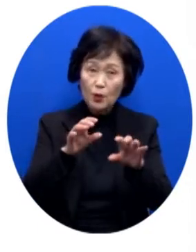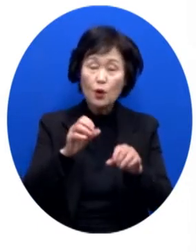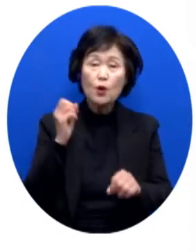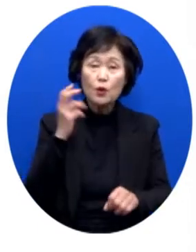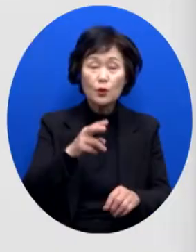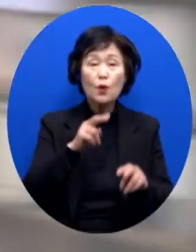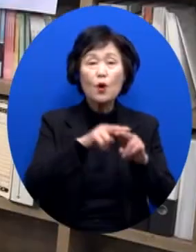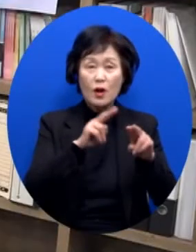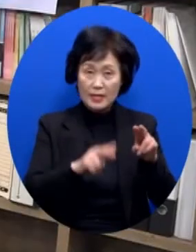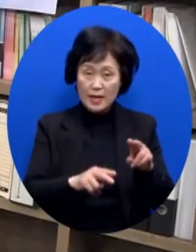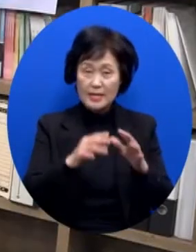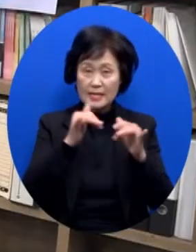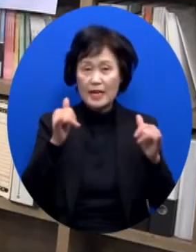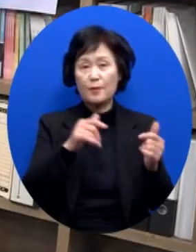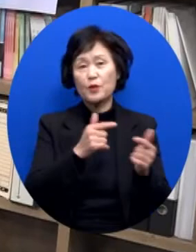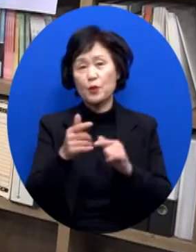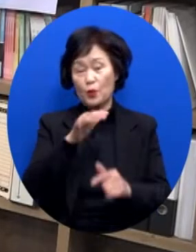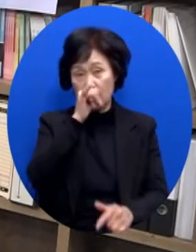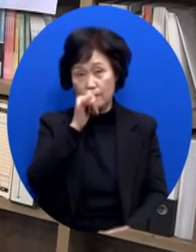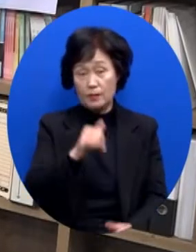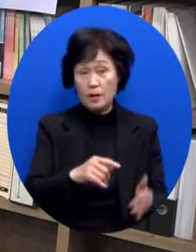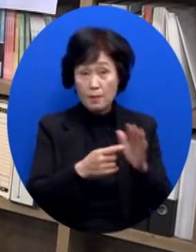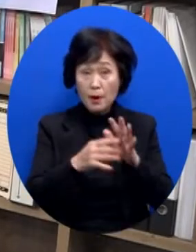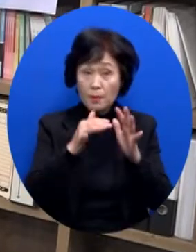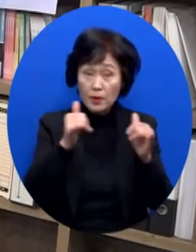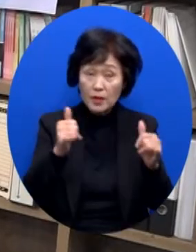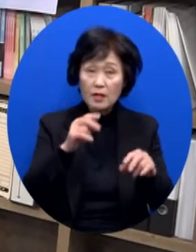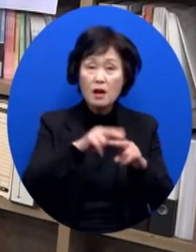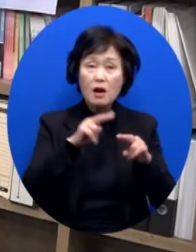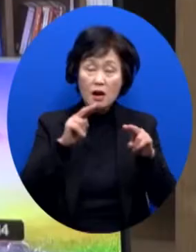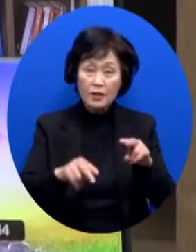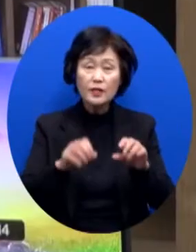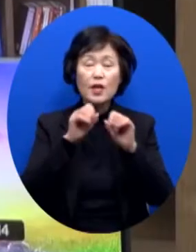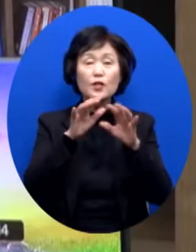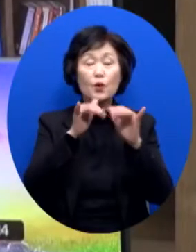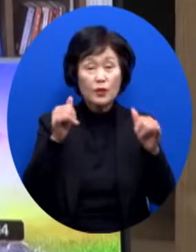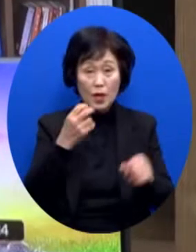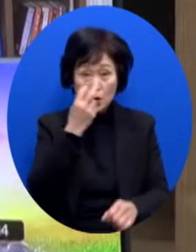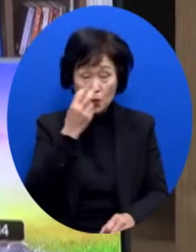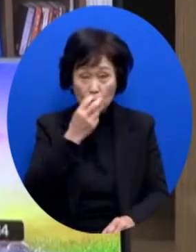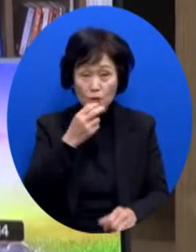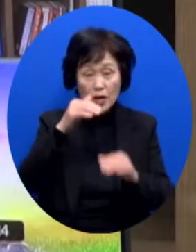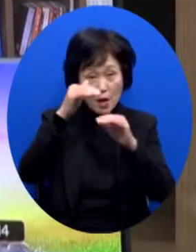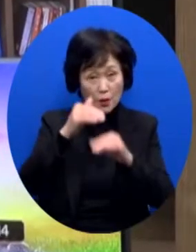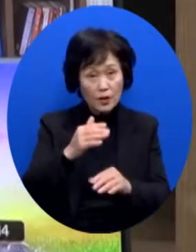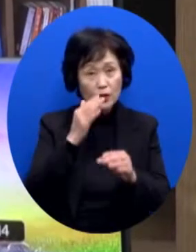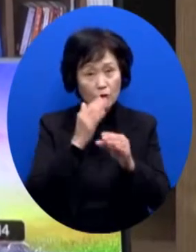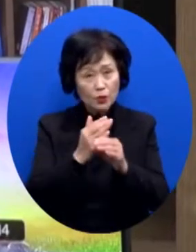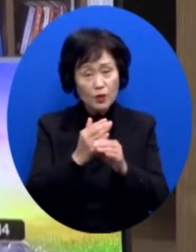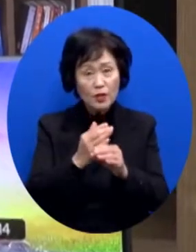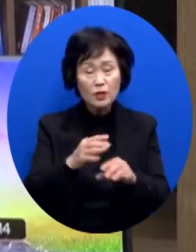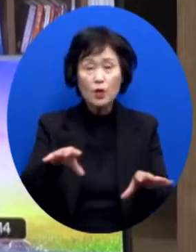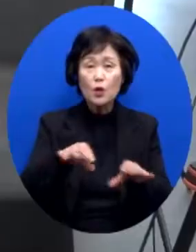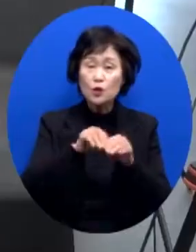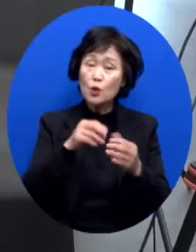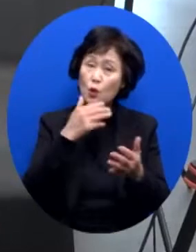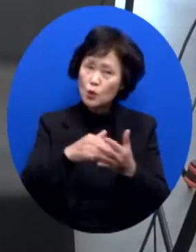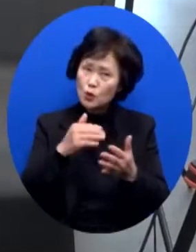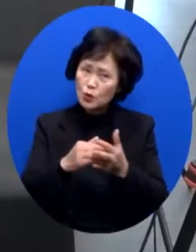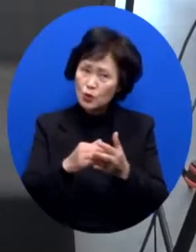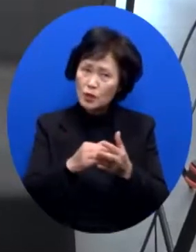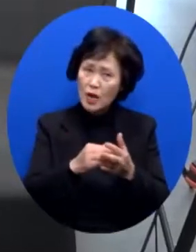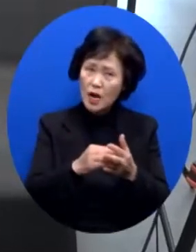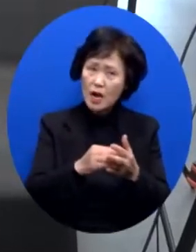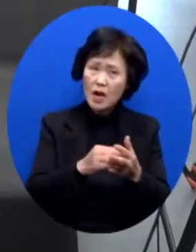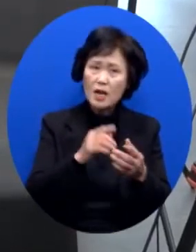답했습니다 발표자 책은 은퇴 선교사 조사과정에서 선교 단체들이 은퇴자 촘 숫자와 현 동향 파악에